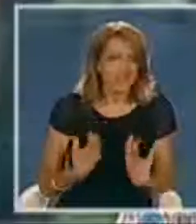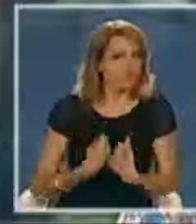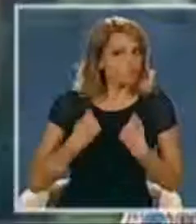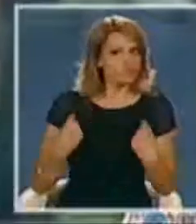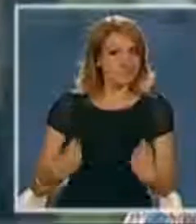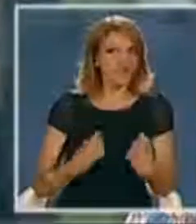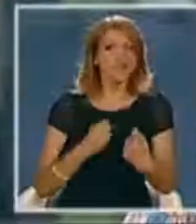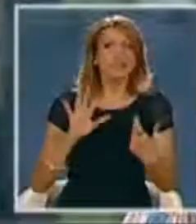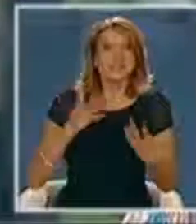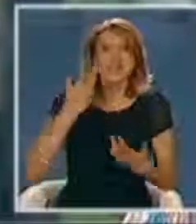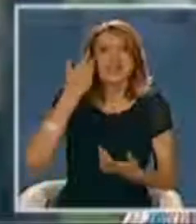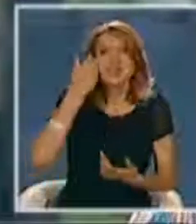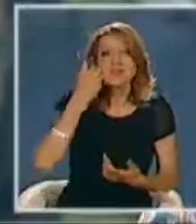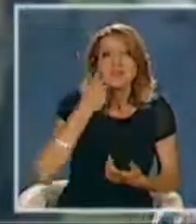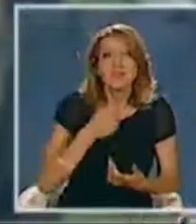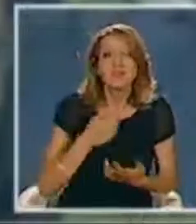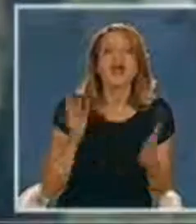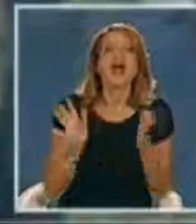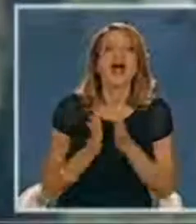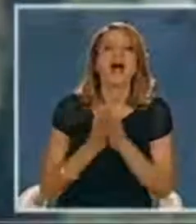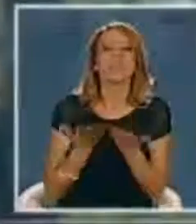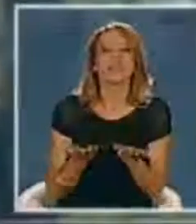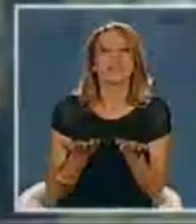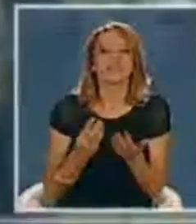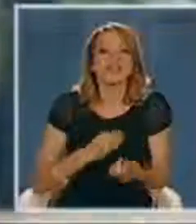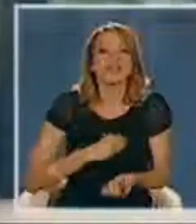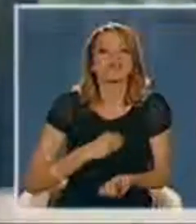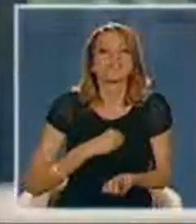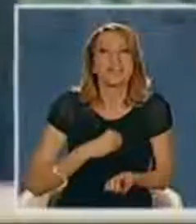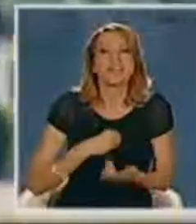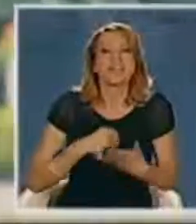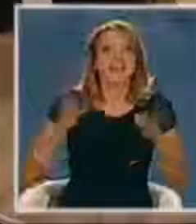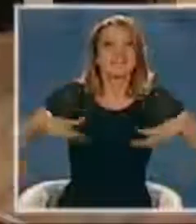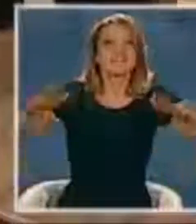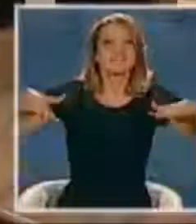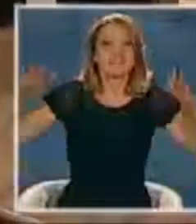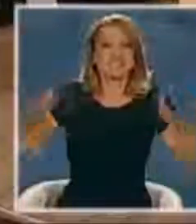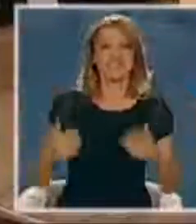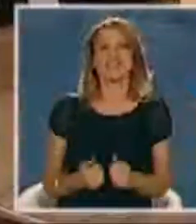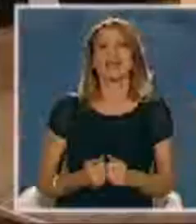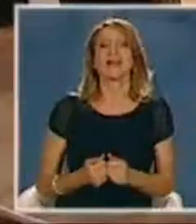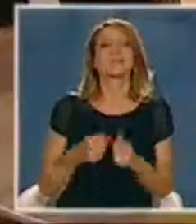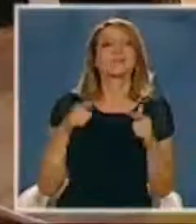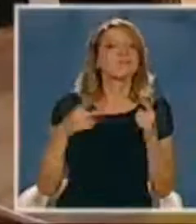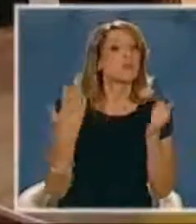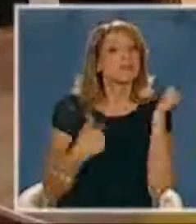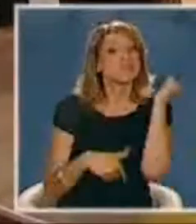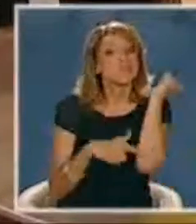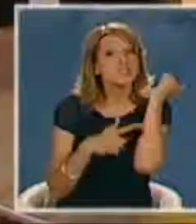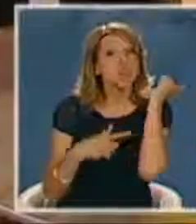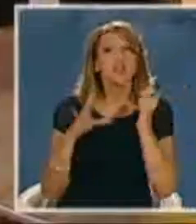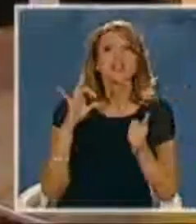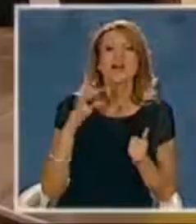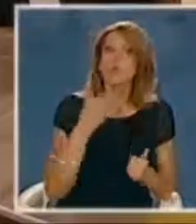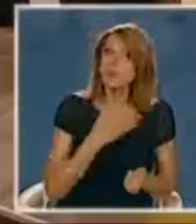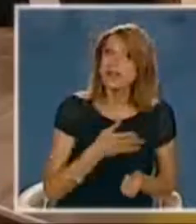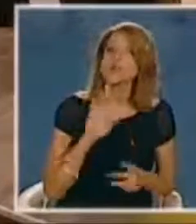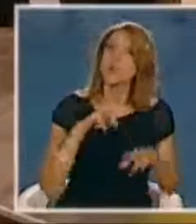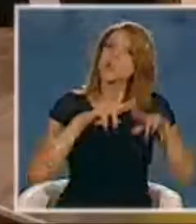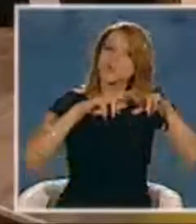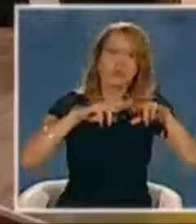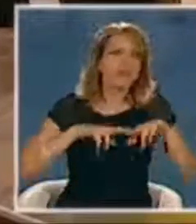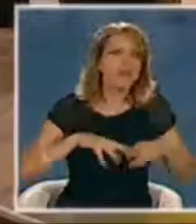кара да бъдем по-добри. Амин. Усетих пърхането около мен. Това беше историята на Роберто, който ще